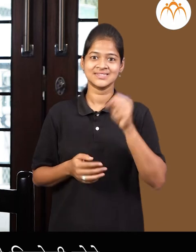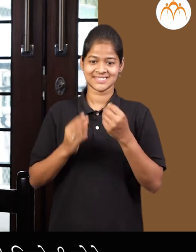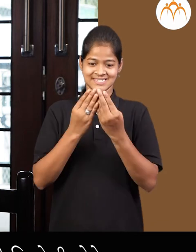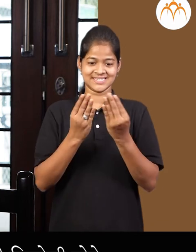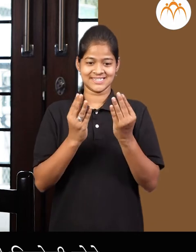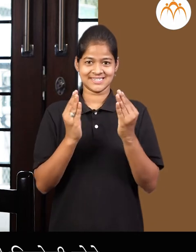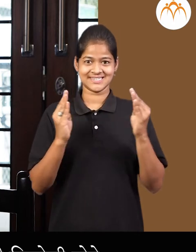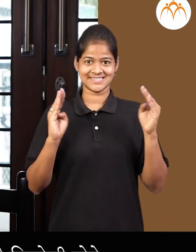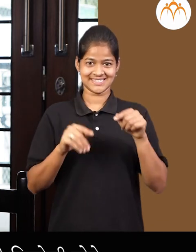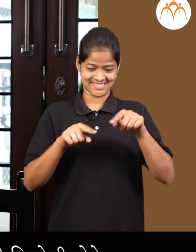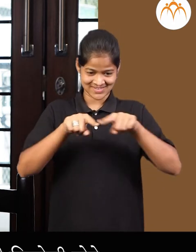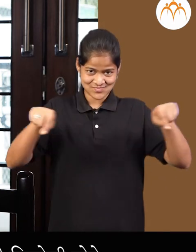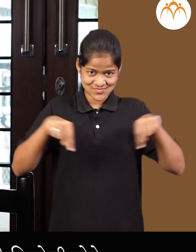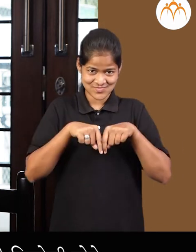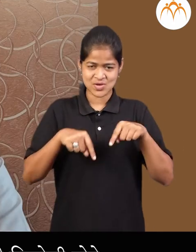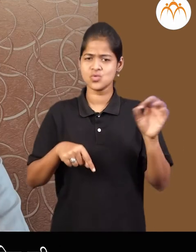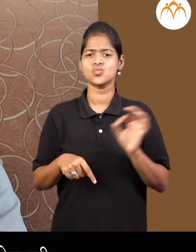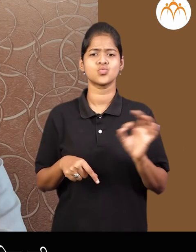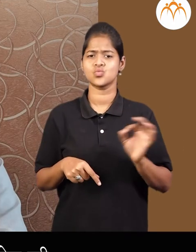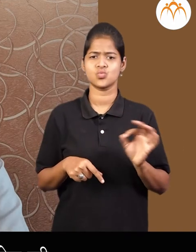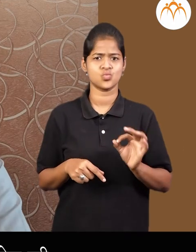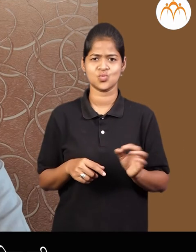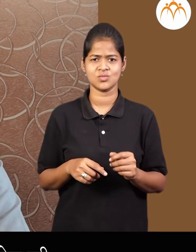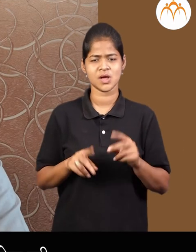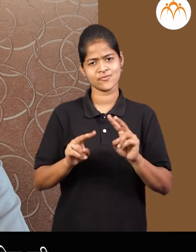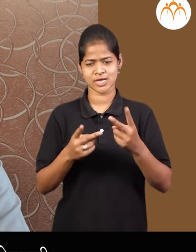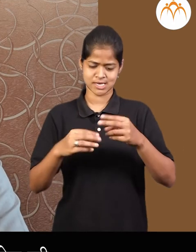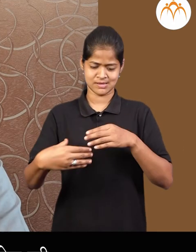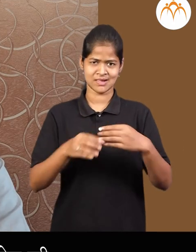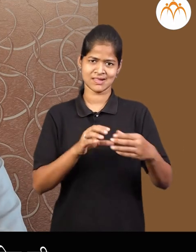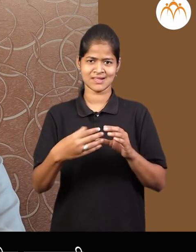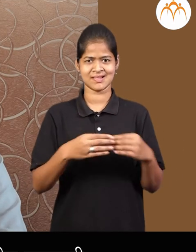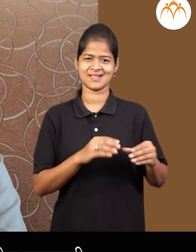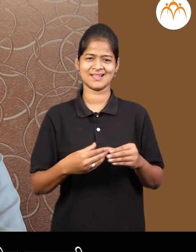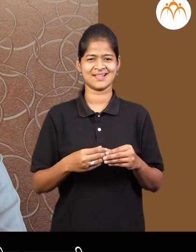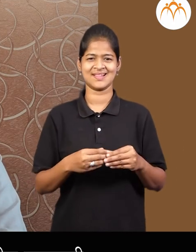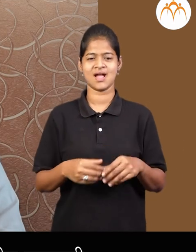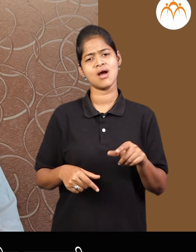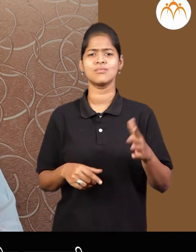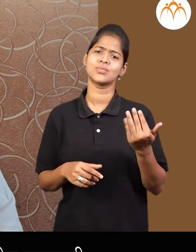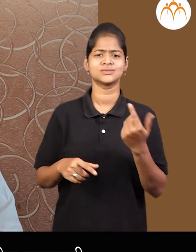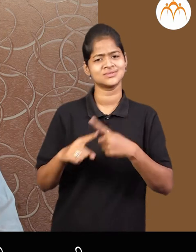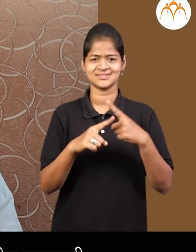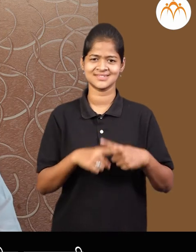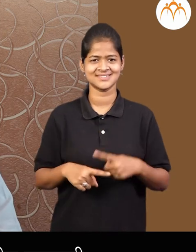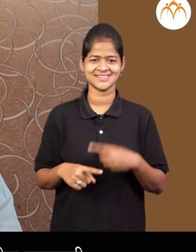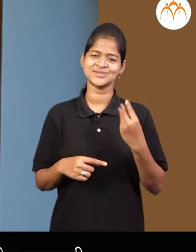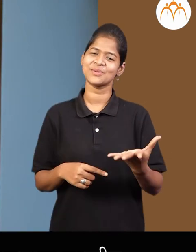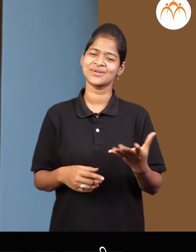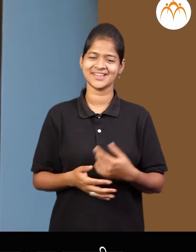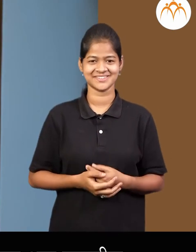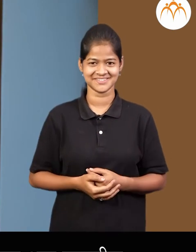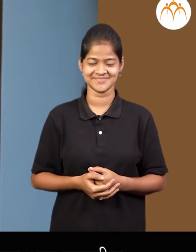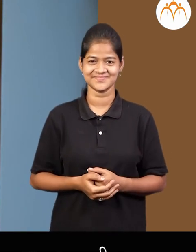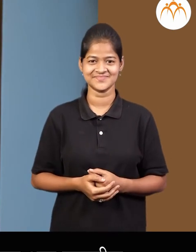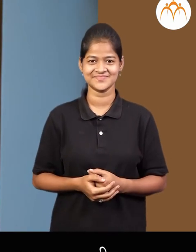नव्हतं, असं कसं तरी तिरकं होतं. त्याची परिमिती काढता येतेच की, सगळ्या बाजूंच्या लांबींची बेरीज करायची,